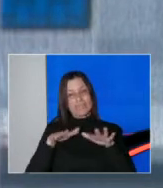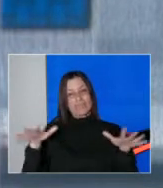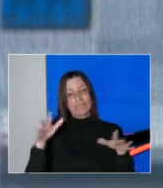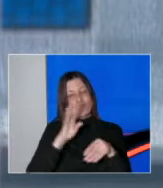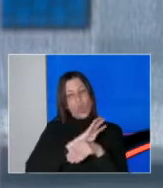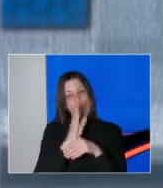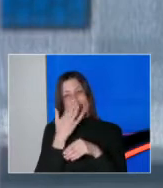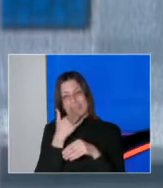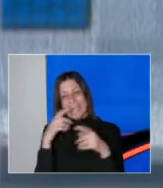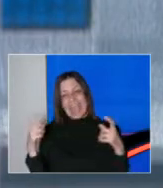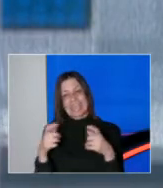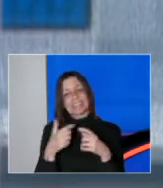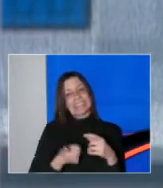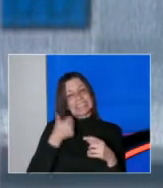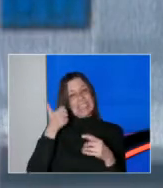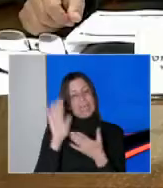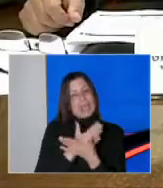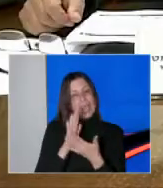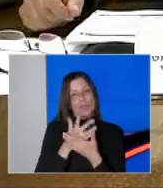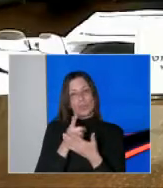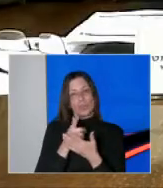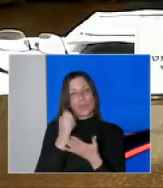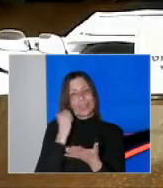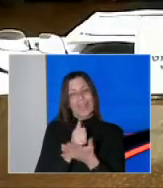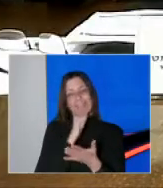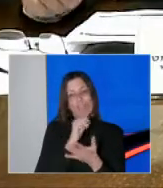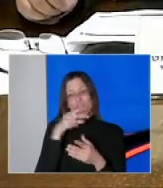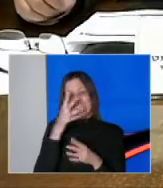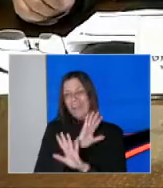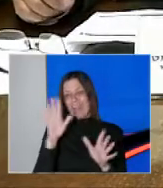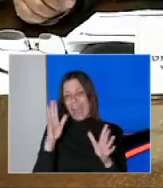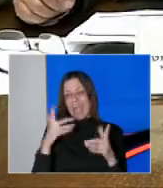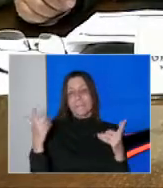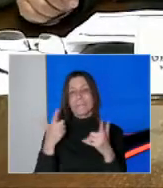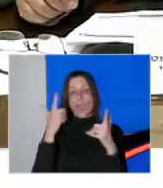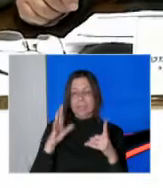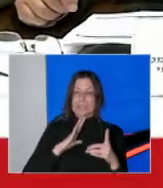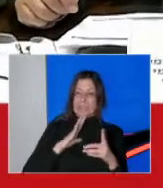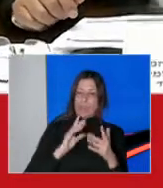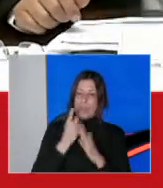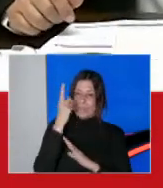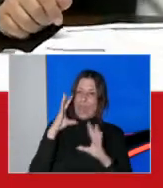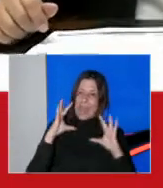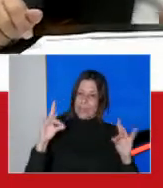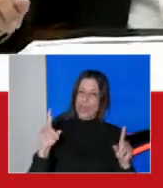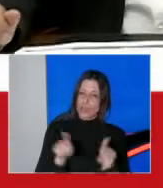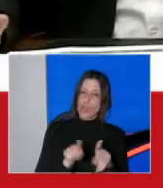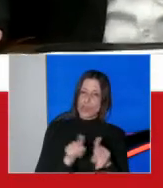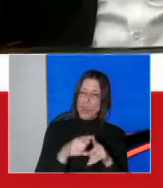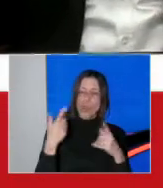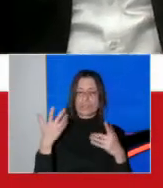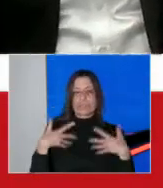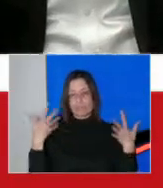בישראל. השרים החליטו כי התו הירוק יחול מעתה רק באירועים בסיכון גבוה להדבקה כגון שמחות